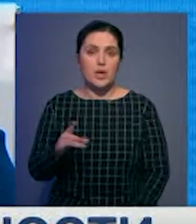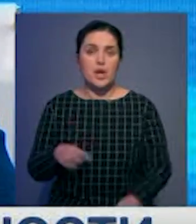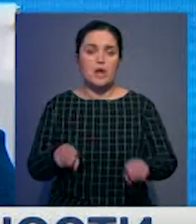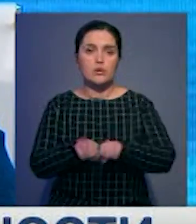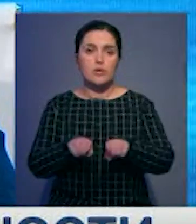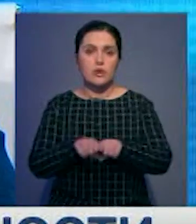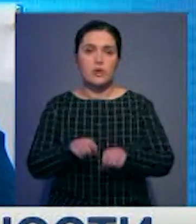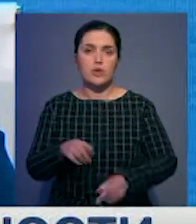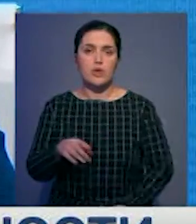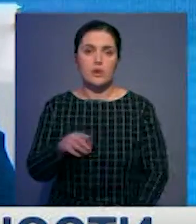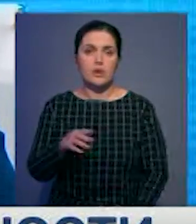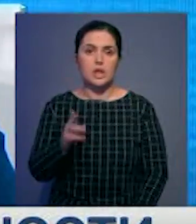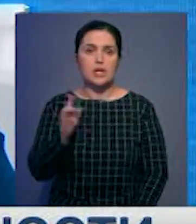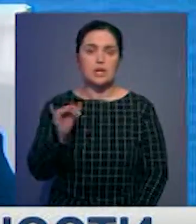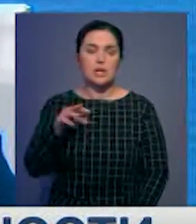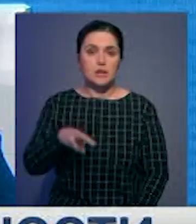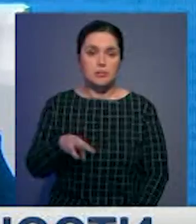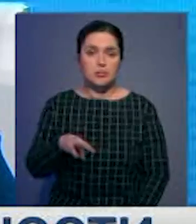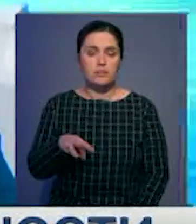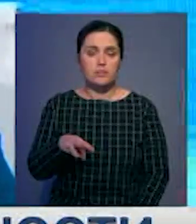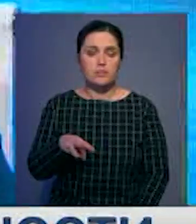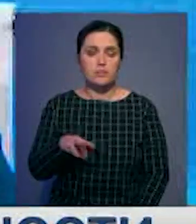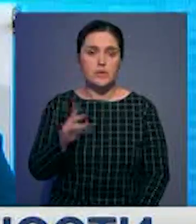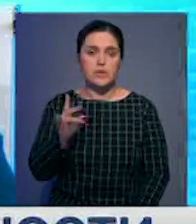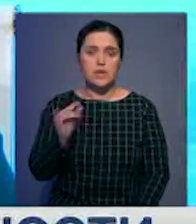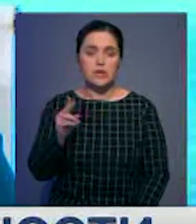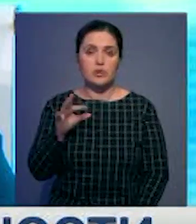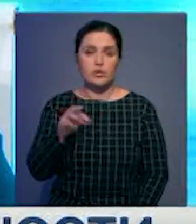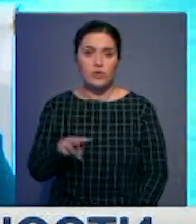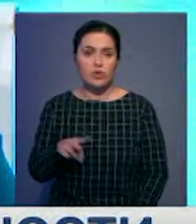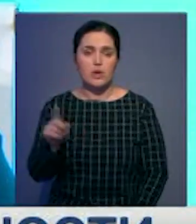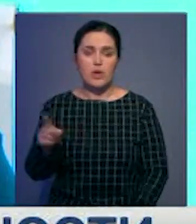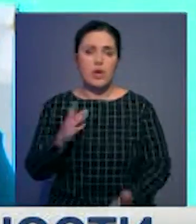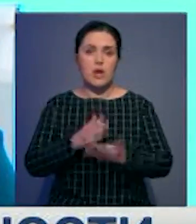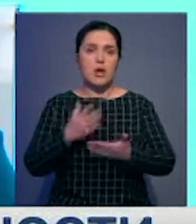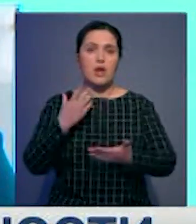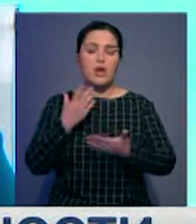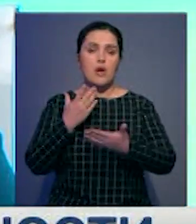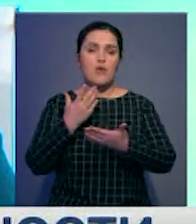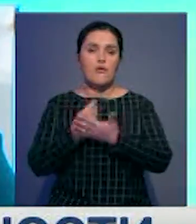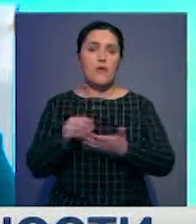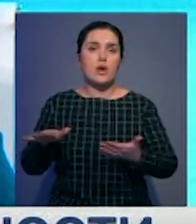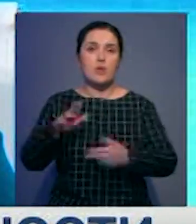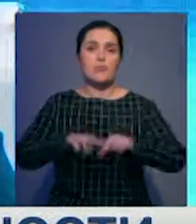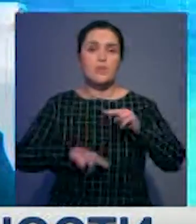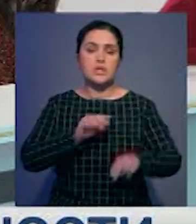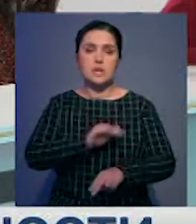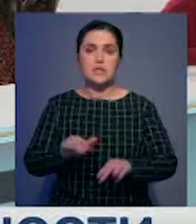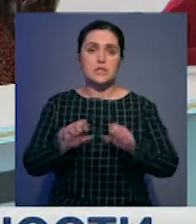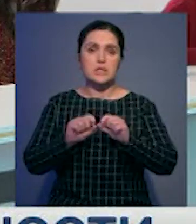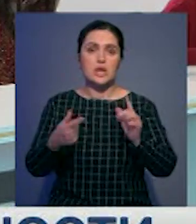Также Никол Ким, который в Шуйском районе построил детский сад